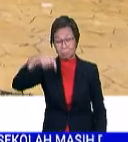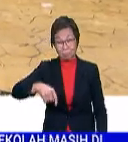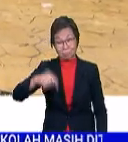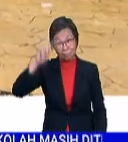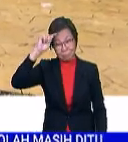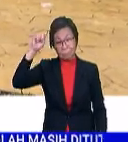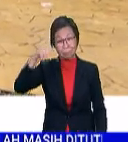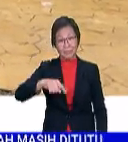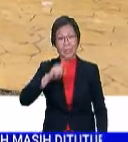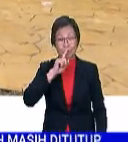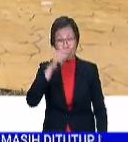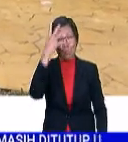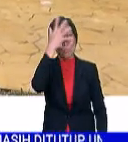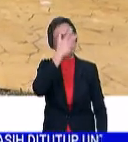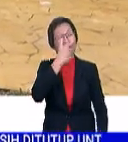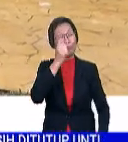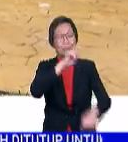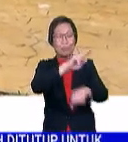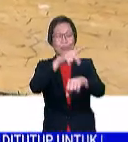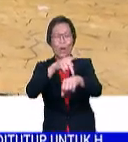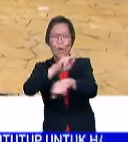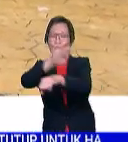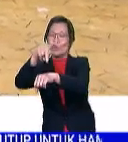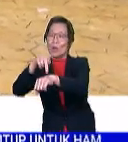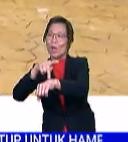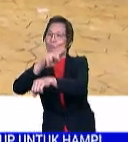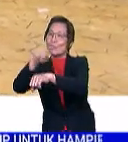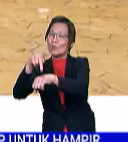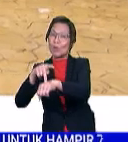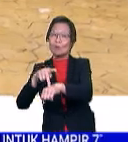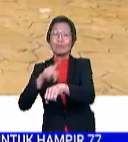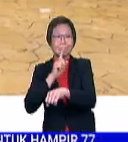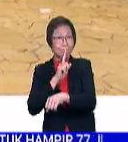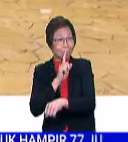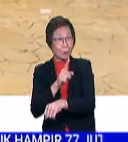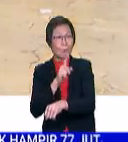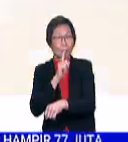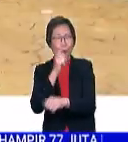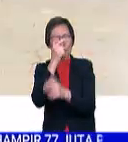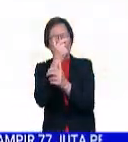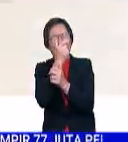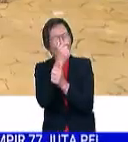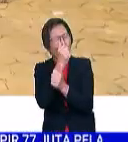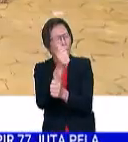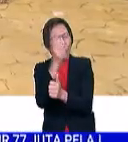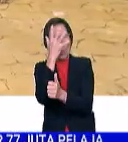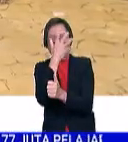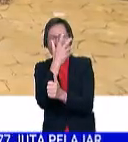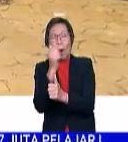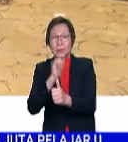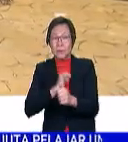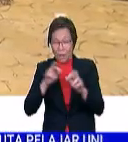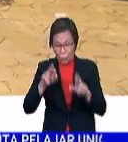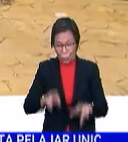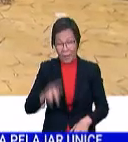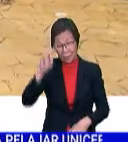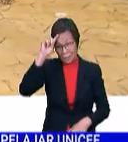ada keindahan pulau-pulau yang memang menarik lah. Sebagai rakyat Terengganu,